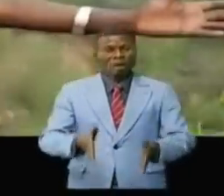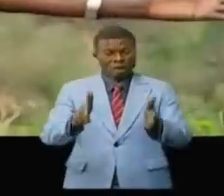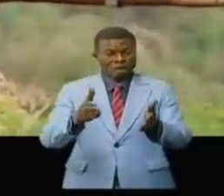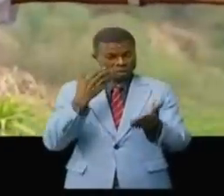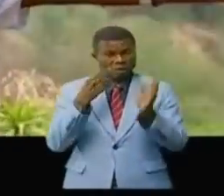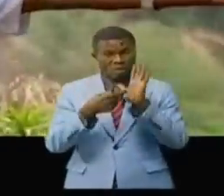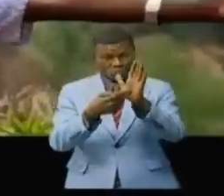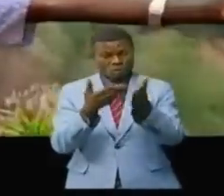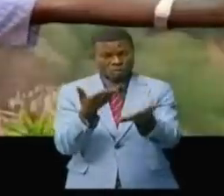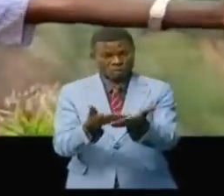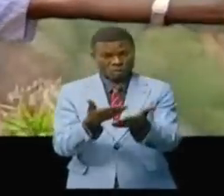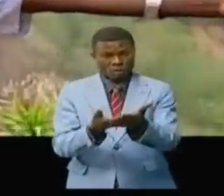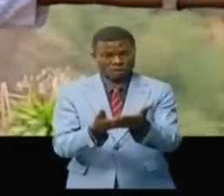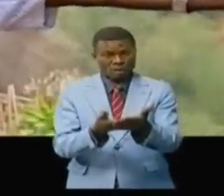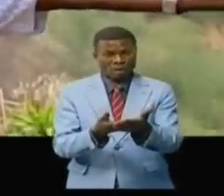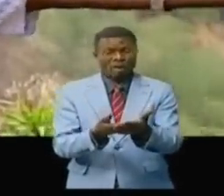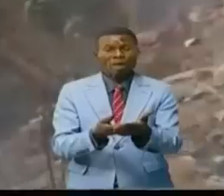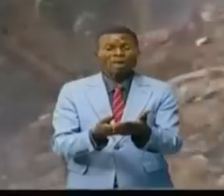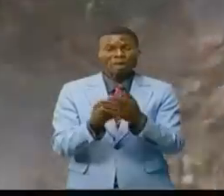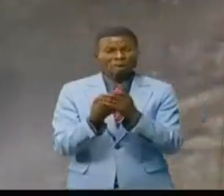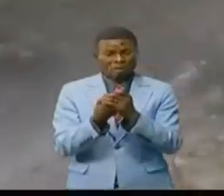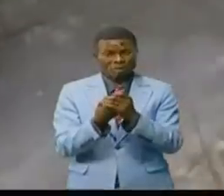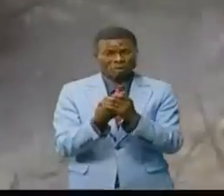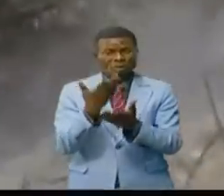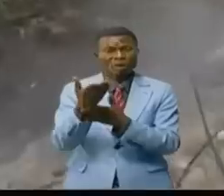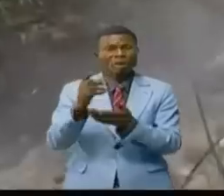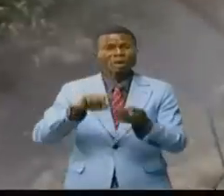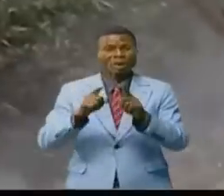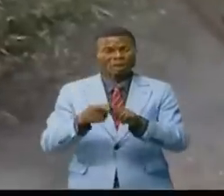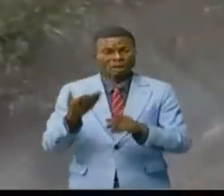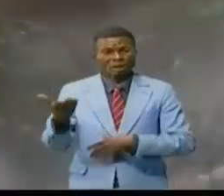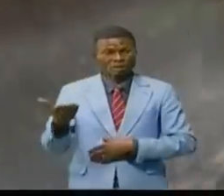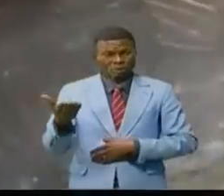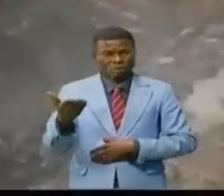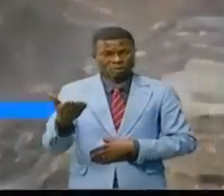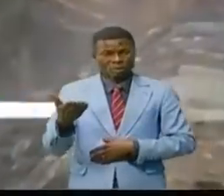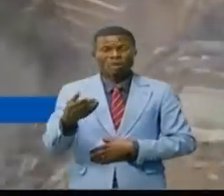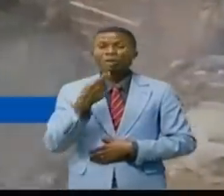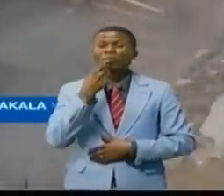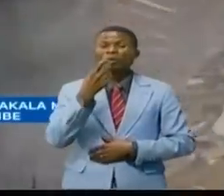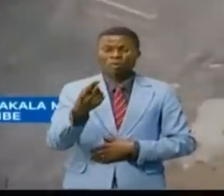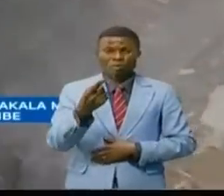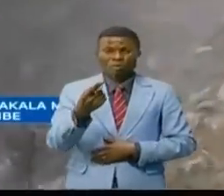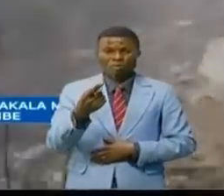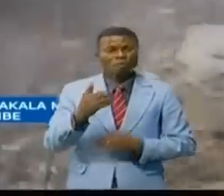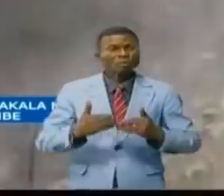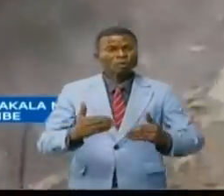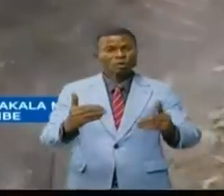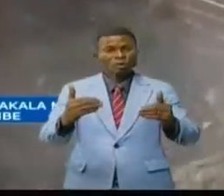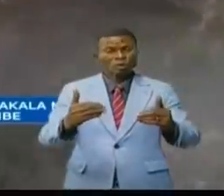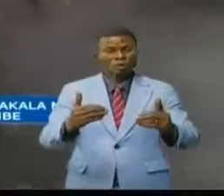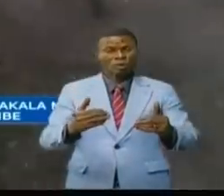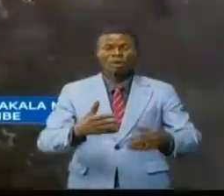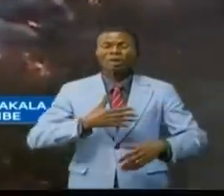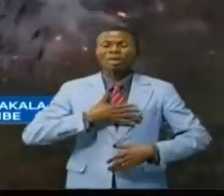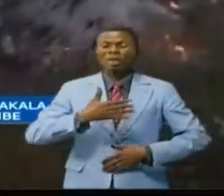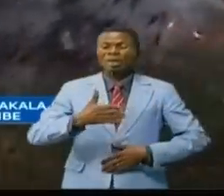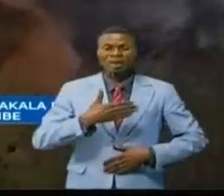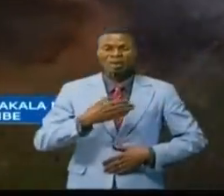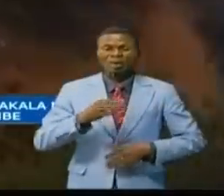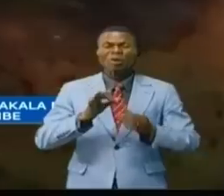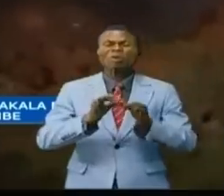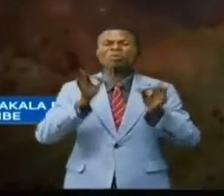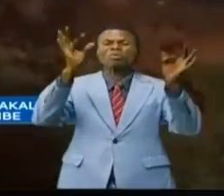voyez ici est nocive. J'ai demandé aux amis scientifiques, ils m'ont dit qu'il ne faut pas continuer à respirer cette